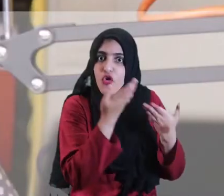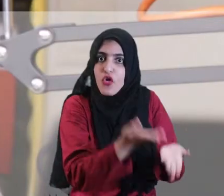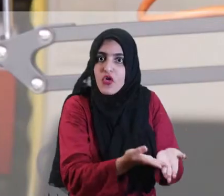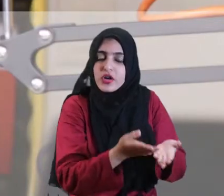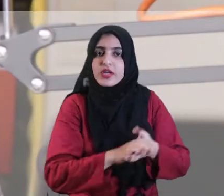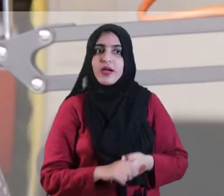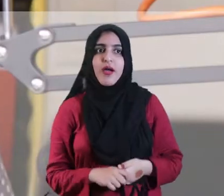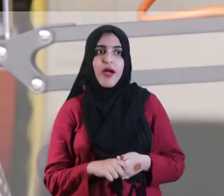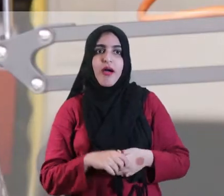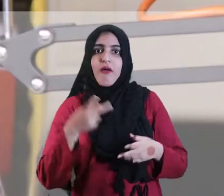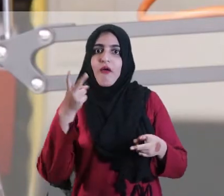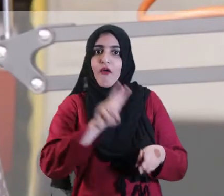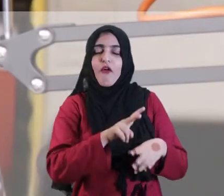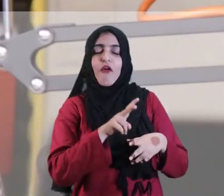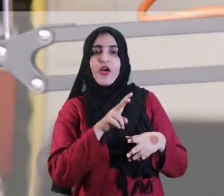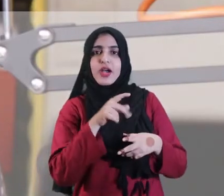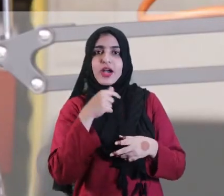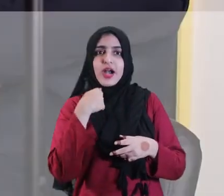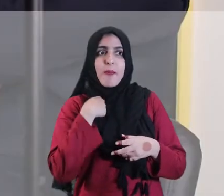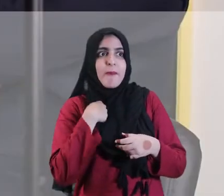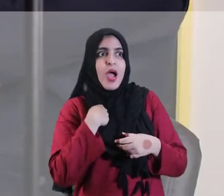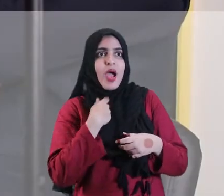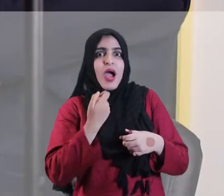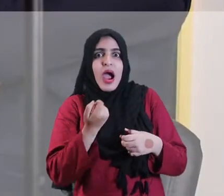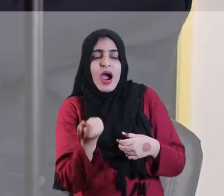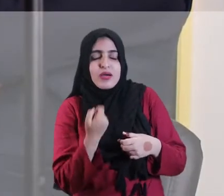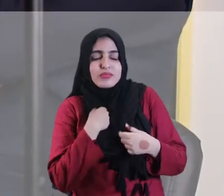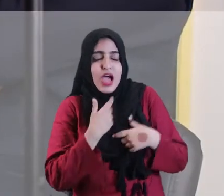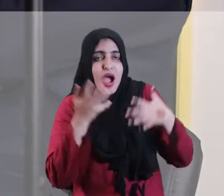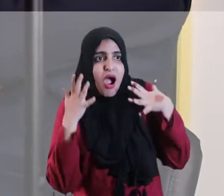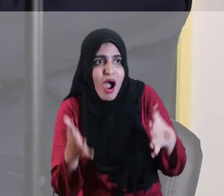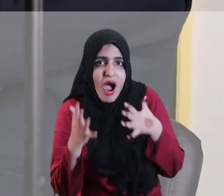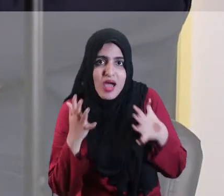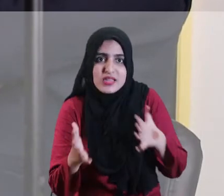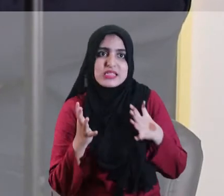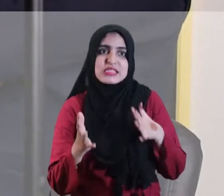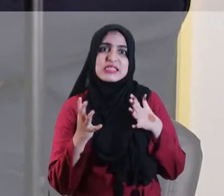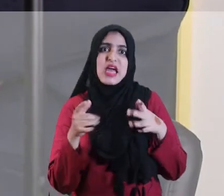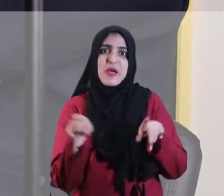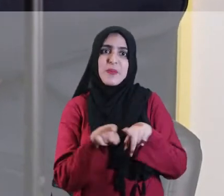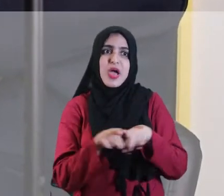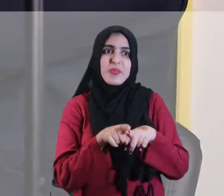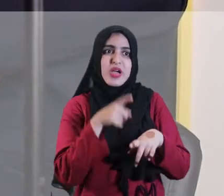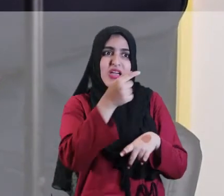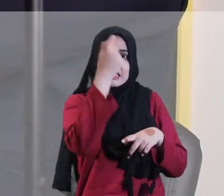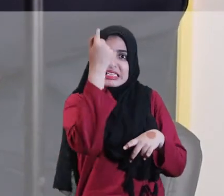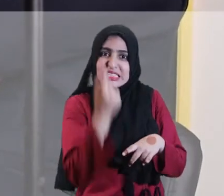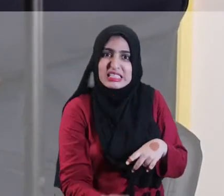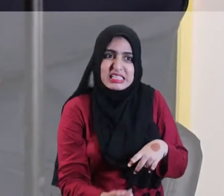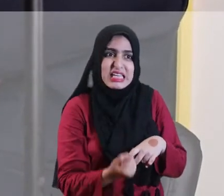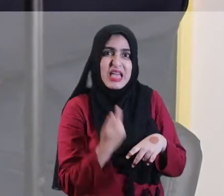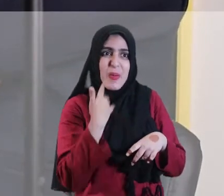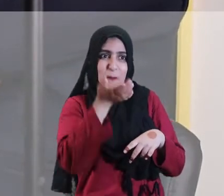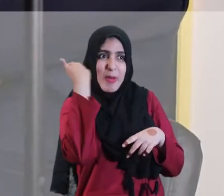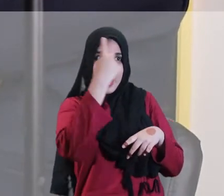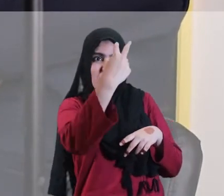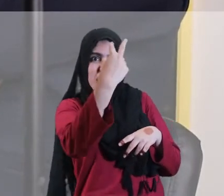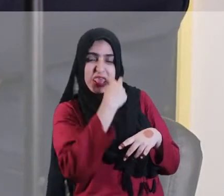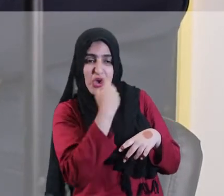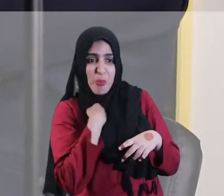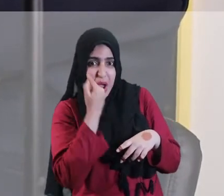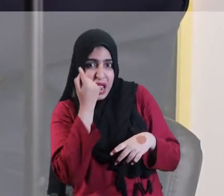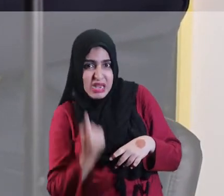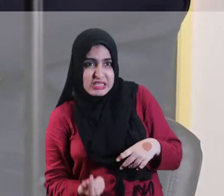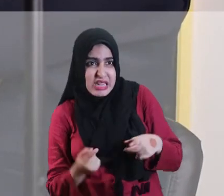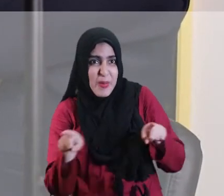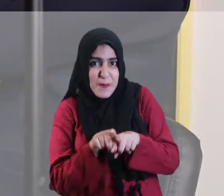अगर अच्छा मतलब कि आप किस हक से नजरों से मुझे देख रहे थे एक लड़की जो